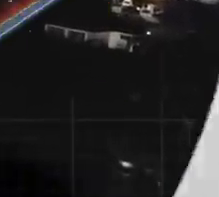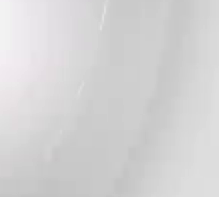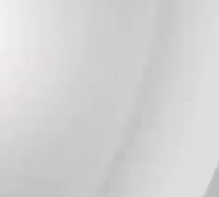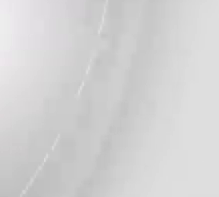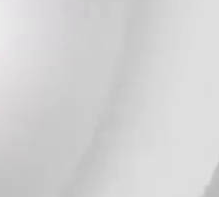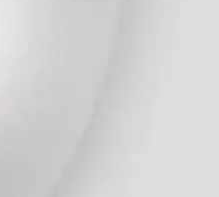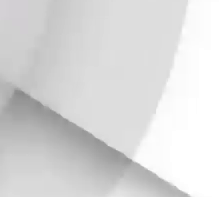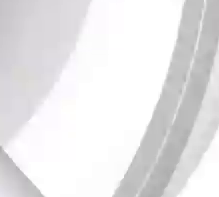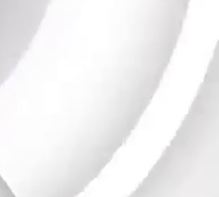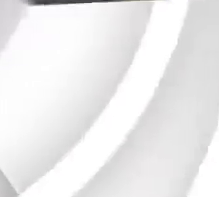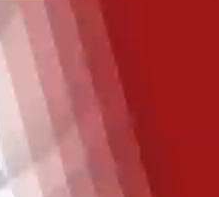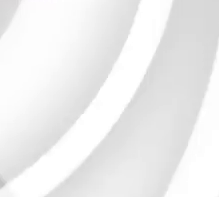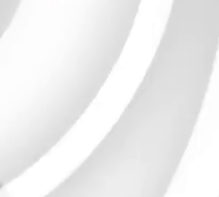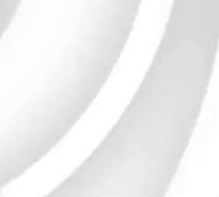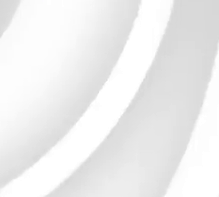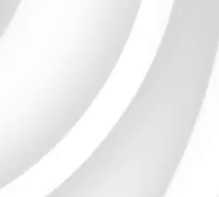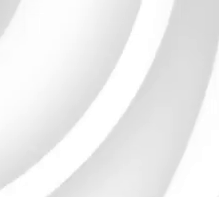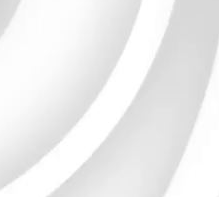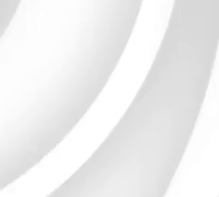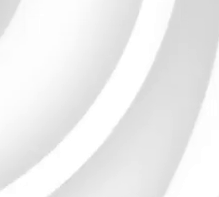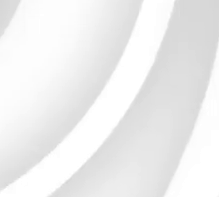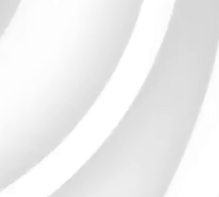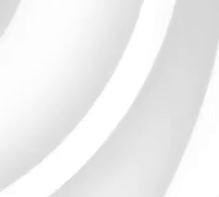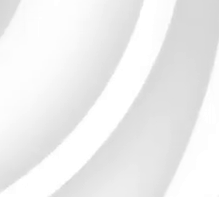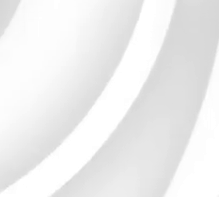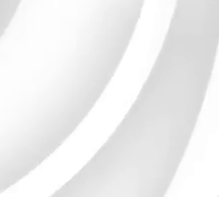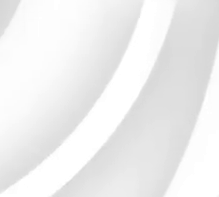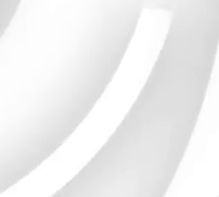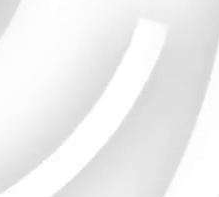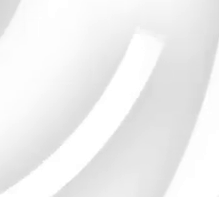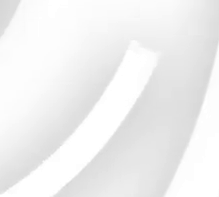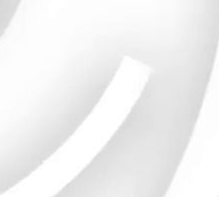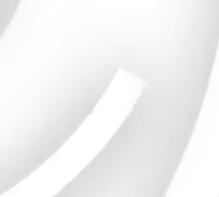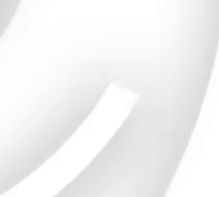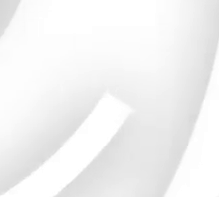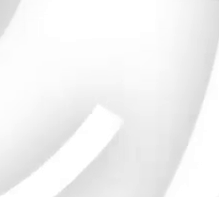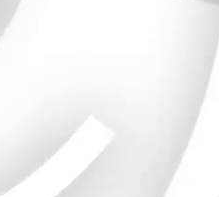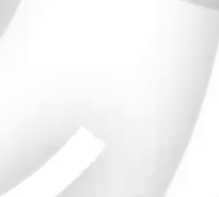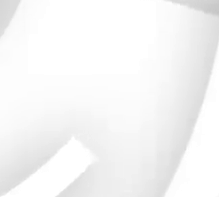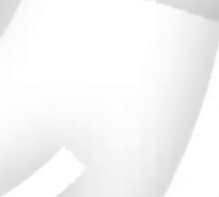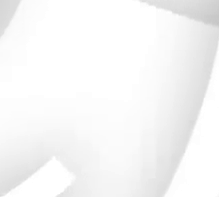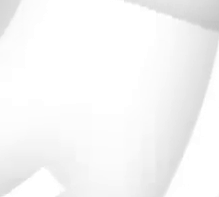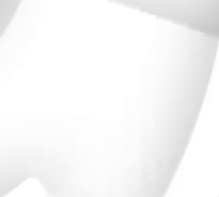Manila. Ito ang TV Patrol.